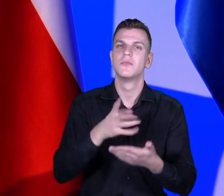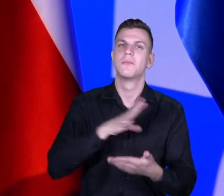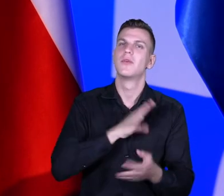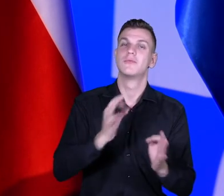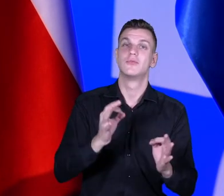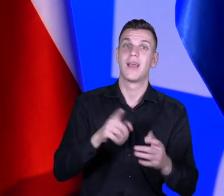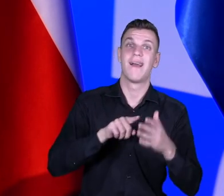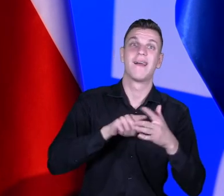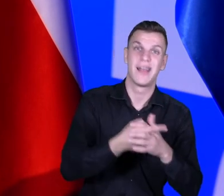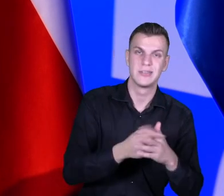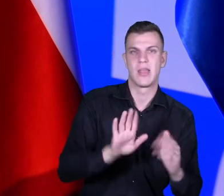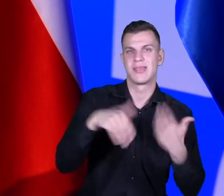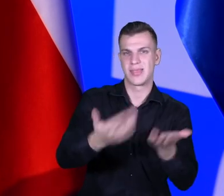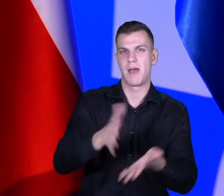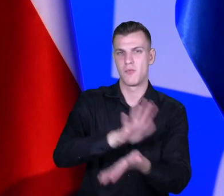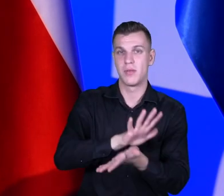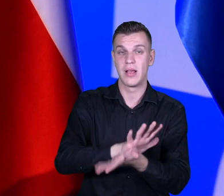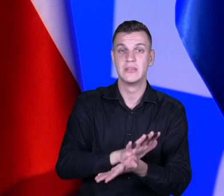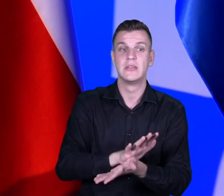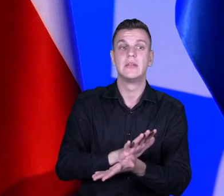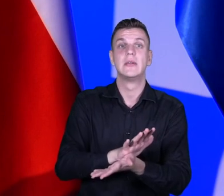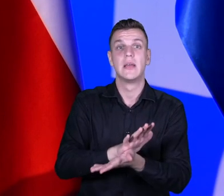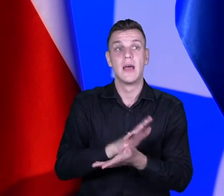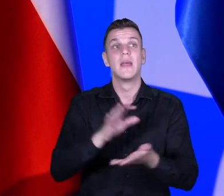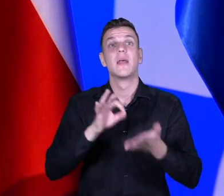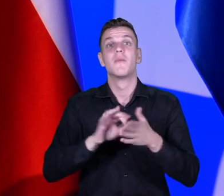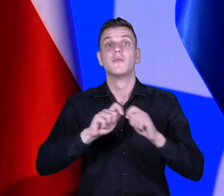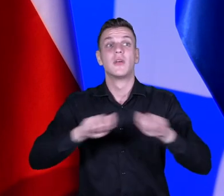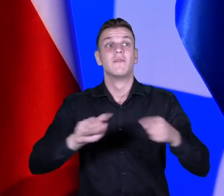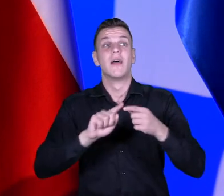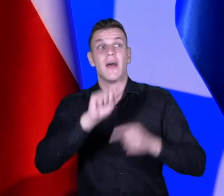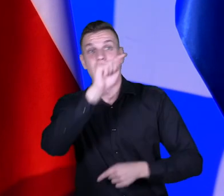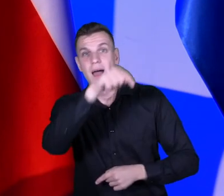na nasze spotkanie. Mam nadzieję, że w kuluarach będzie w czasie przerwy okazja, żeby